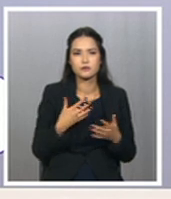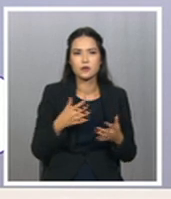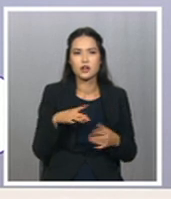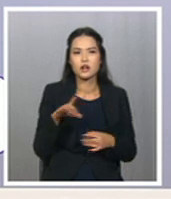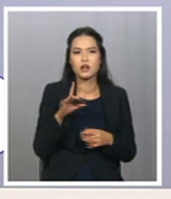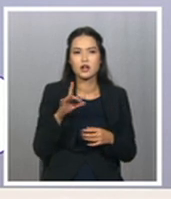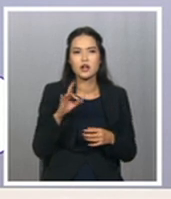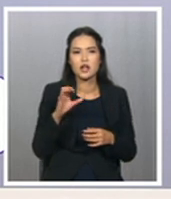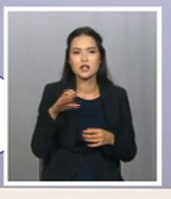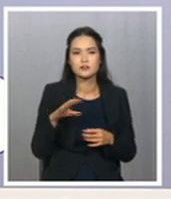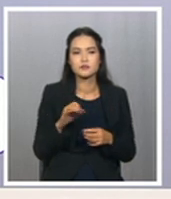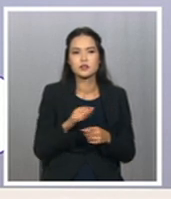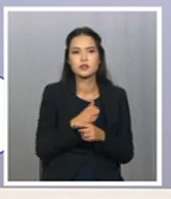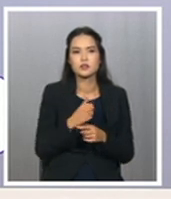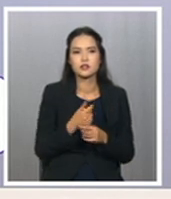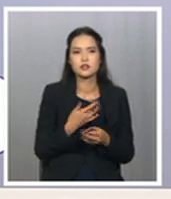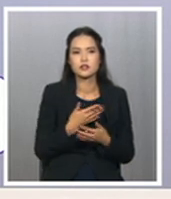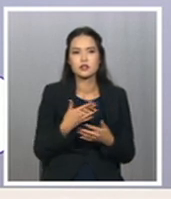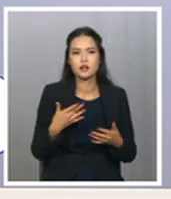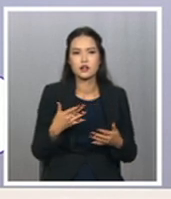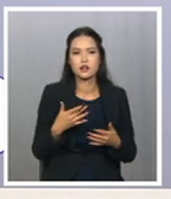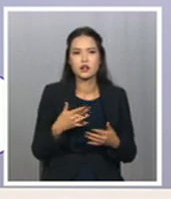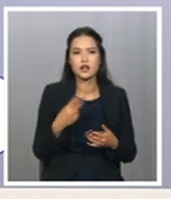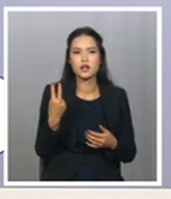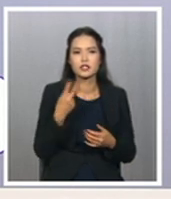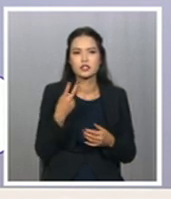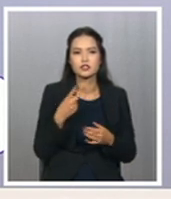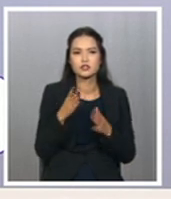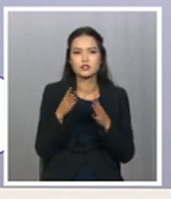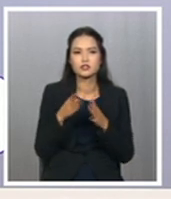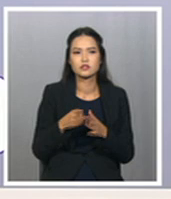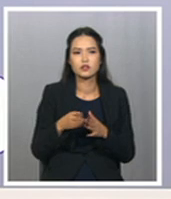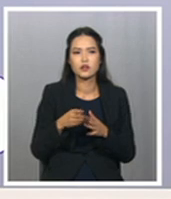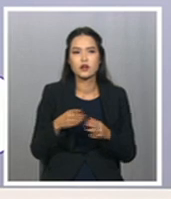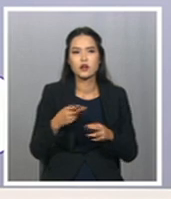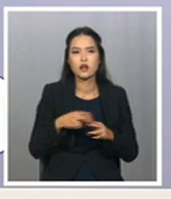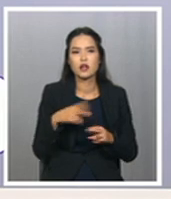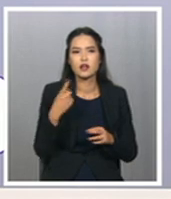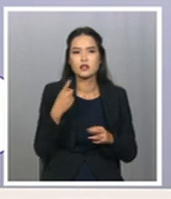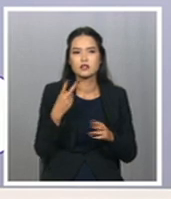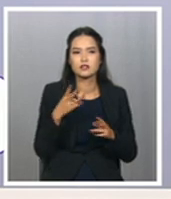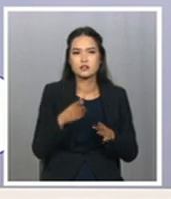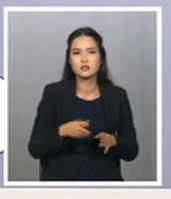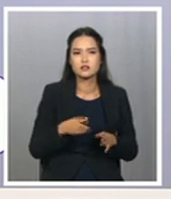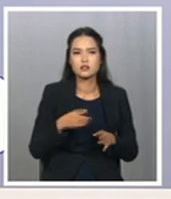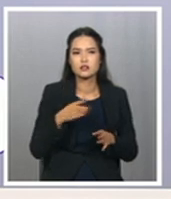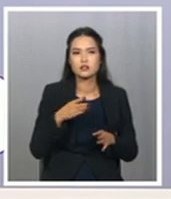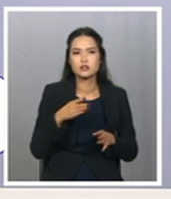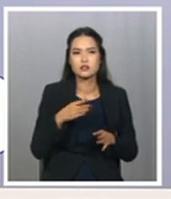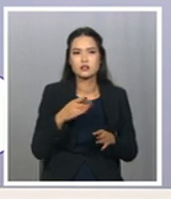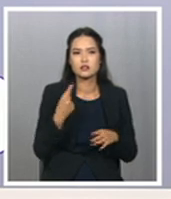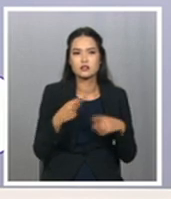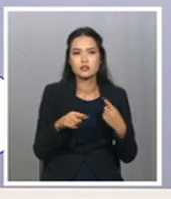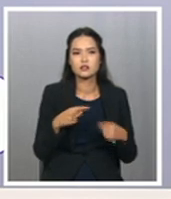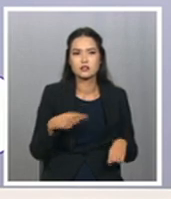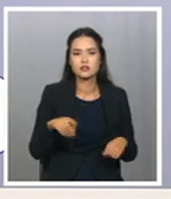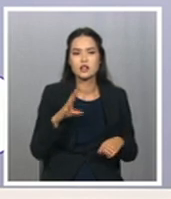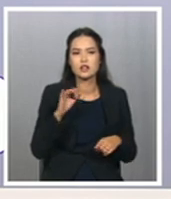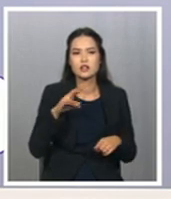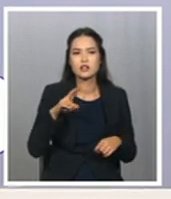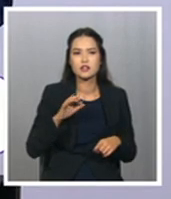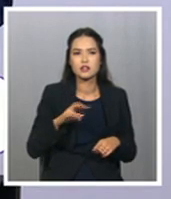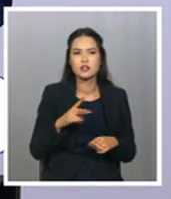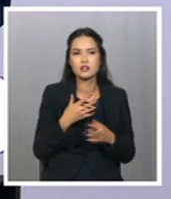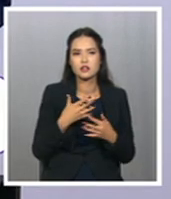патшасы Николайдың өз атына жіберілсе, екінші данасы сол кездегі белгілі редакциялардың, газет-журналдардың редакциясына жіберілген